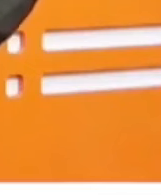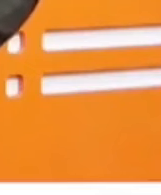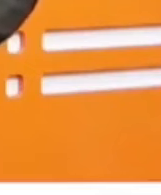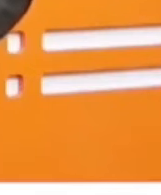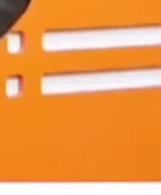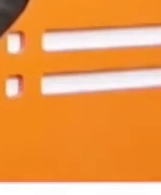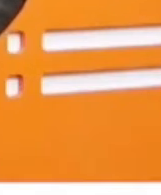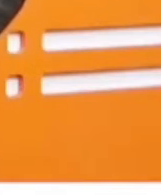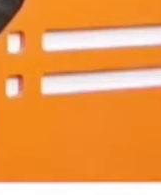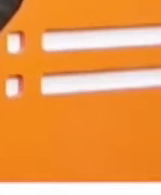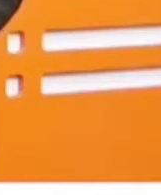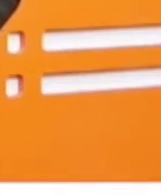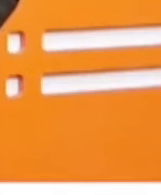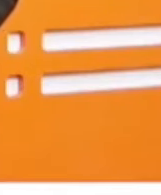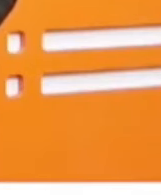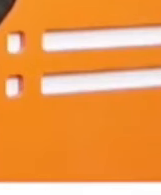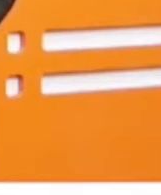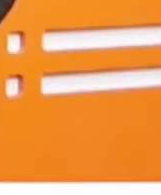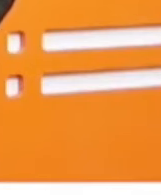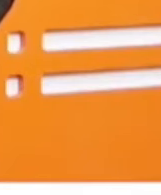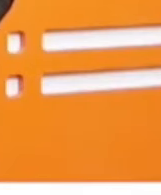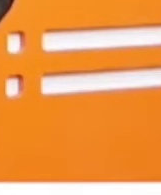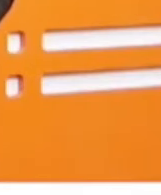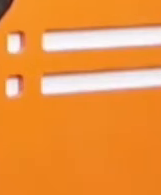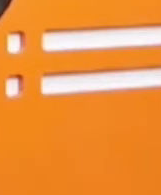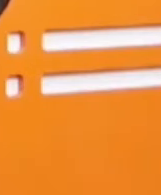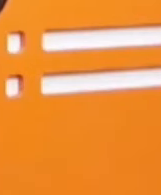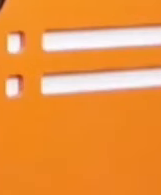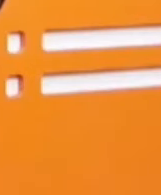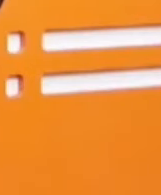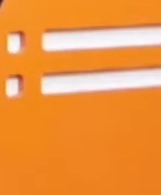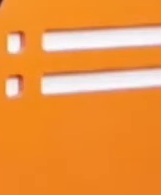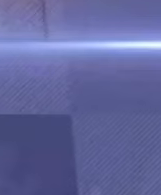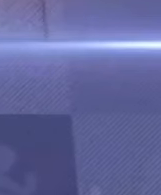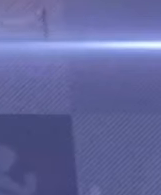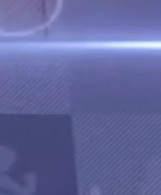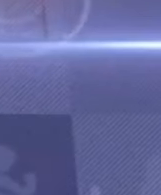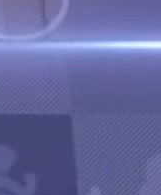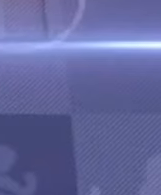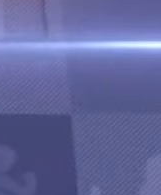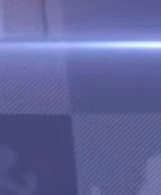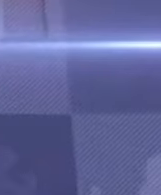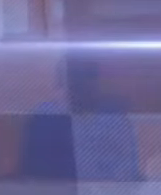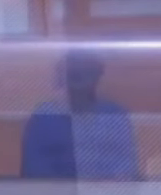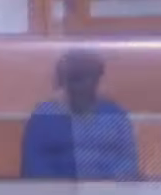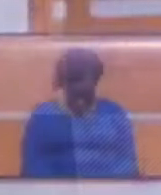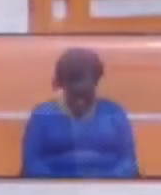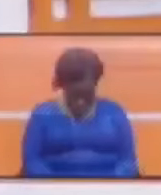Gejide msike bimzanya chocho na kolala kumata 10 mpira musode bulungi mwenawa.